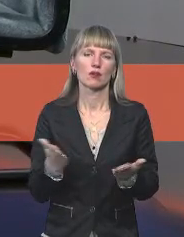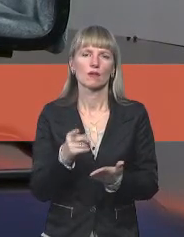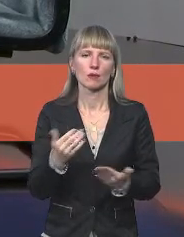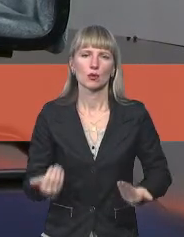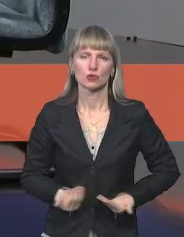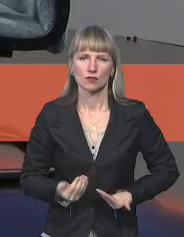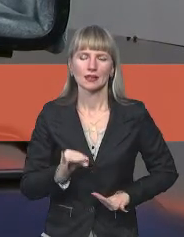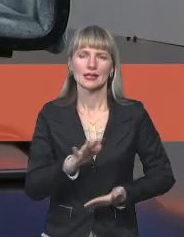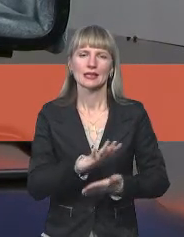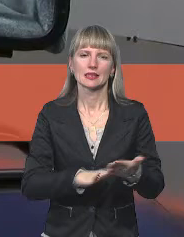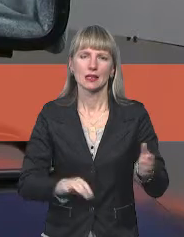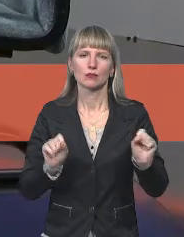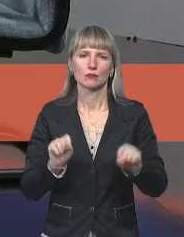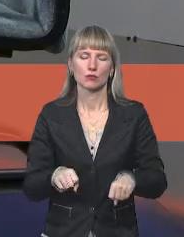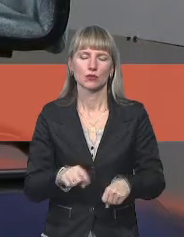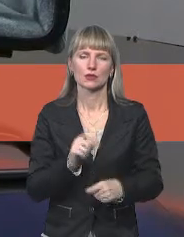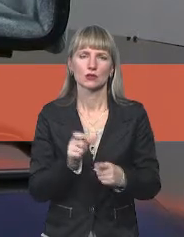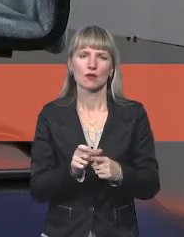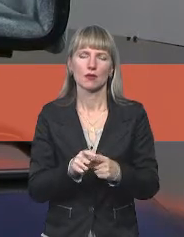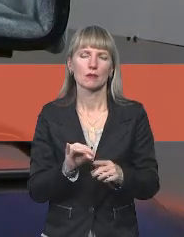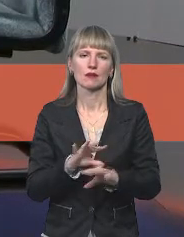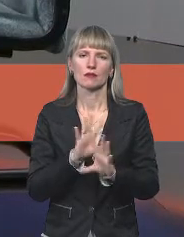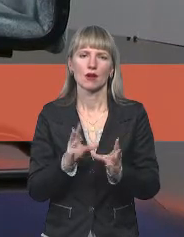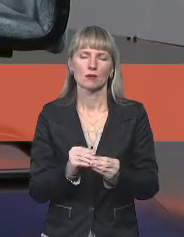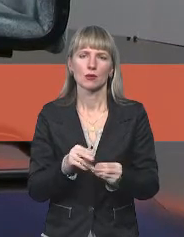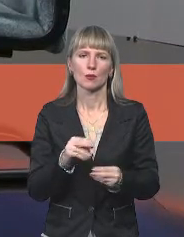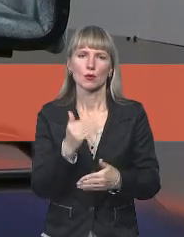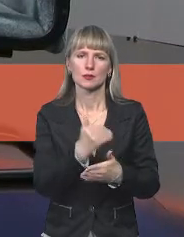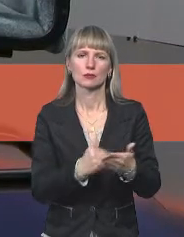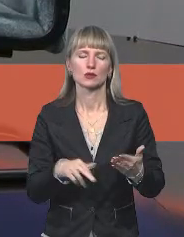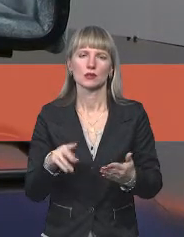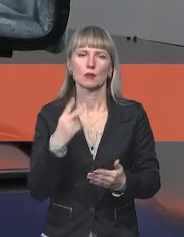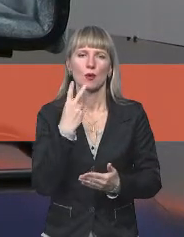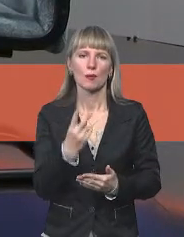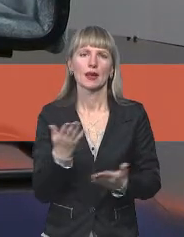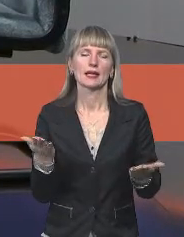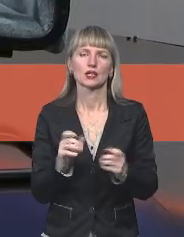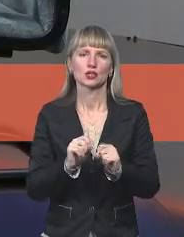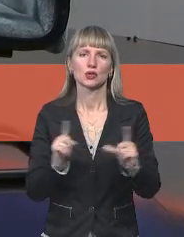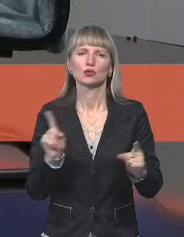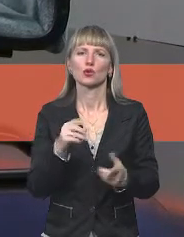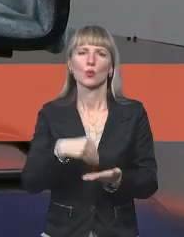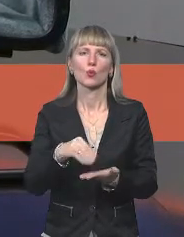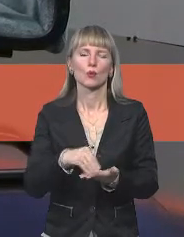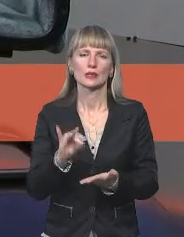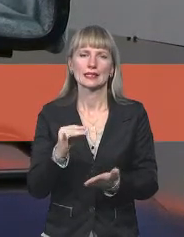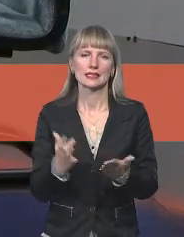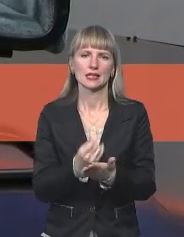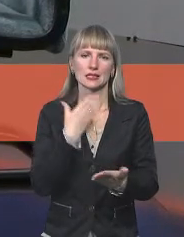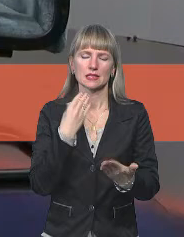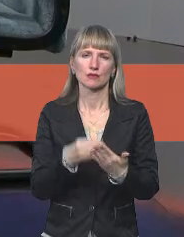ви проживаєте, і далі можна за ключовими словами або взагалі просто по списку йти і побачити, які школи що купують, і знайти